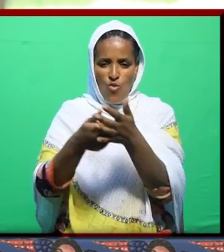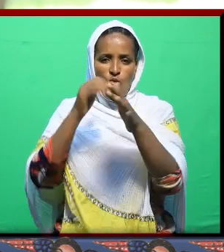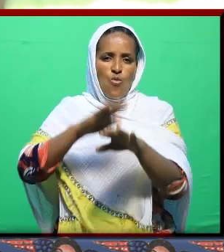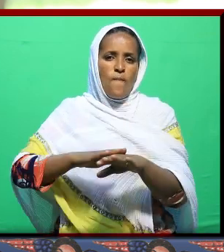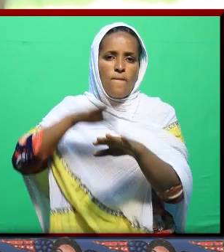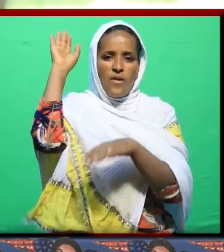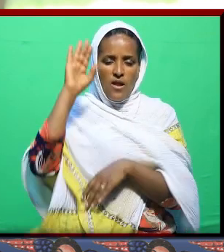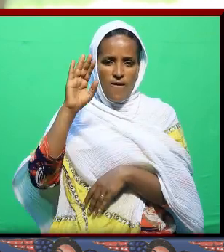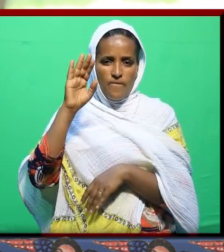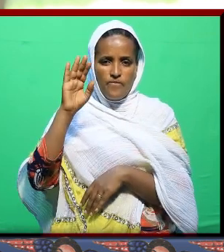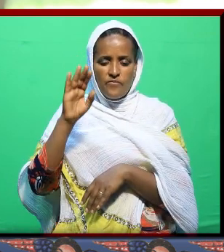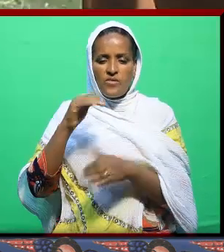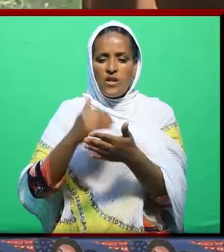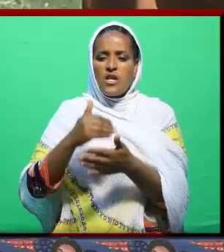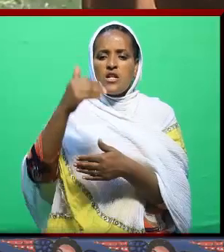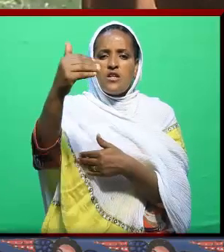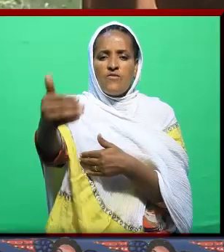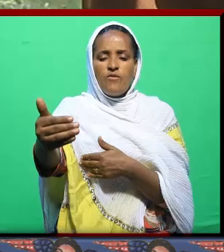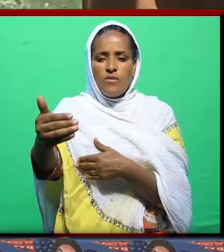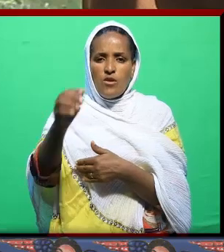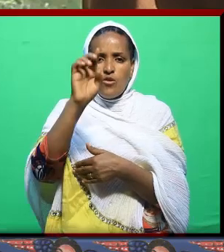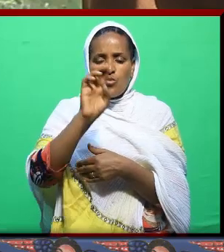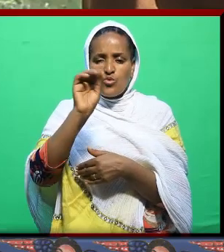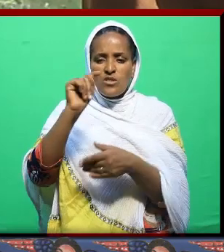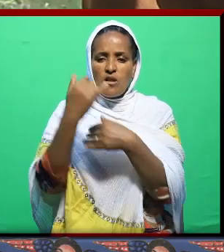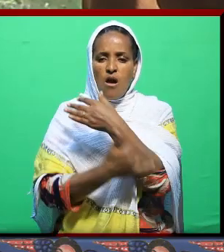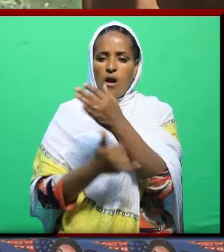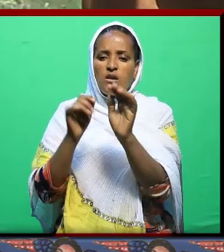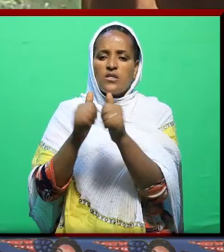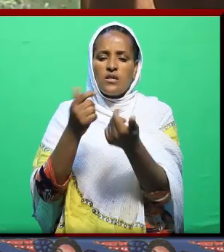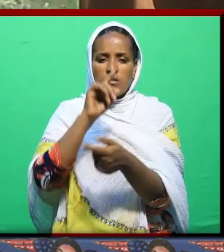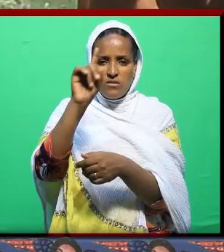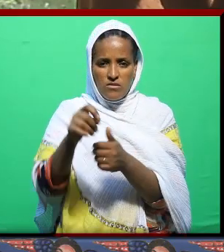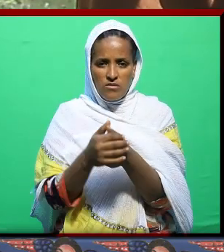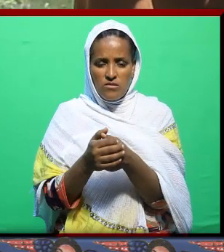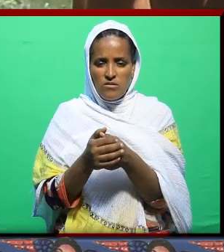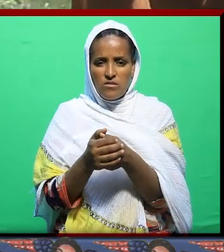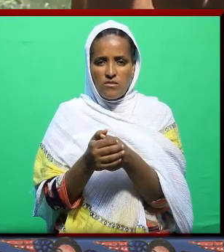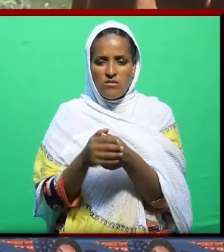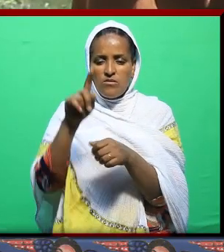አሉ ከሁሉ በላይ ነኝ አሉ እልፍ ብለህ በቁስጥንጥን ያሳለ